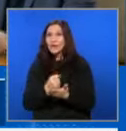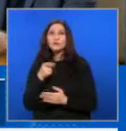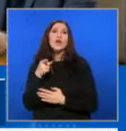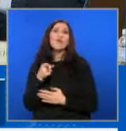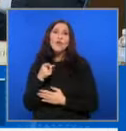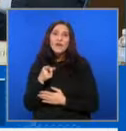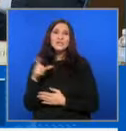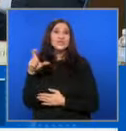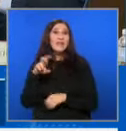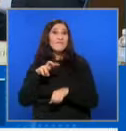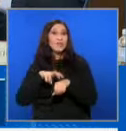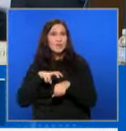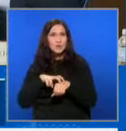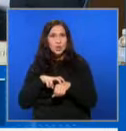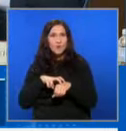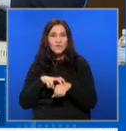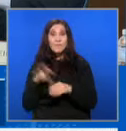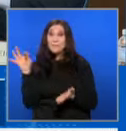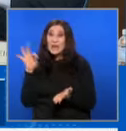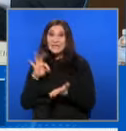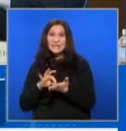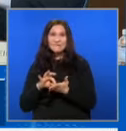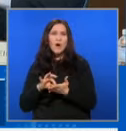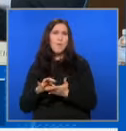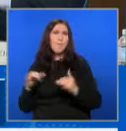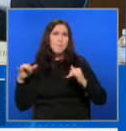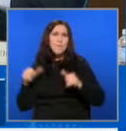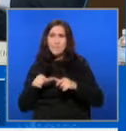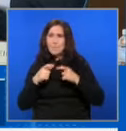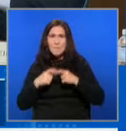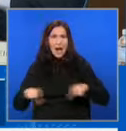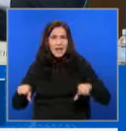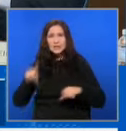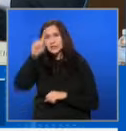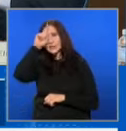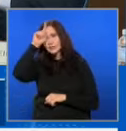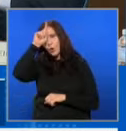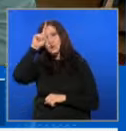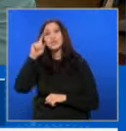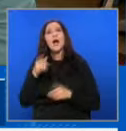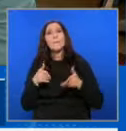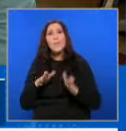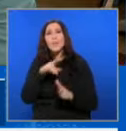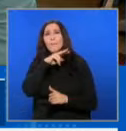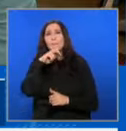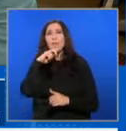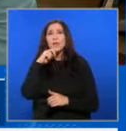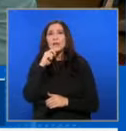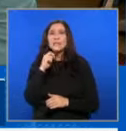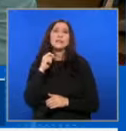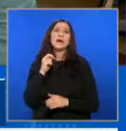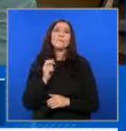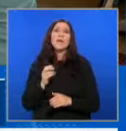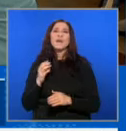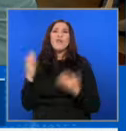че Стефан Димитров е присъствал на банкет на столичната пътна полиция в парк Кенана край